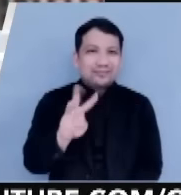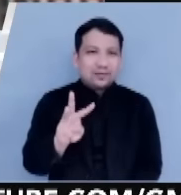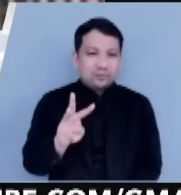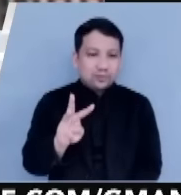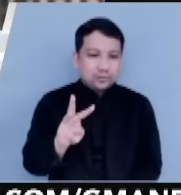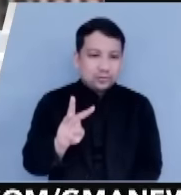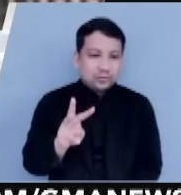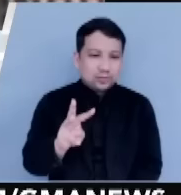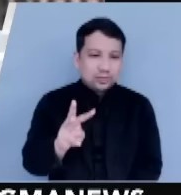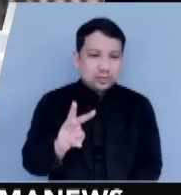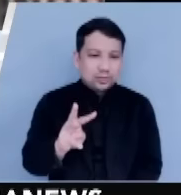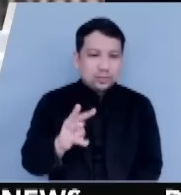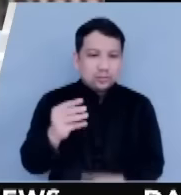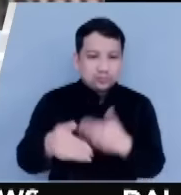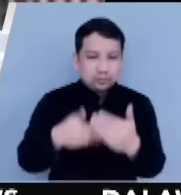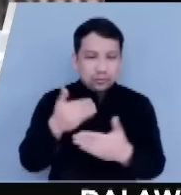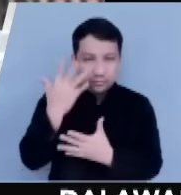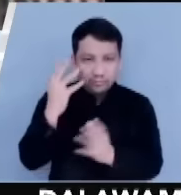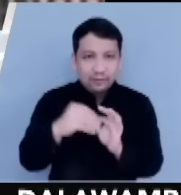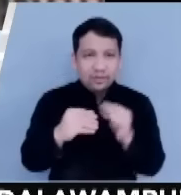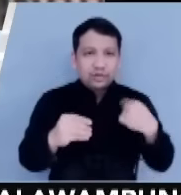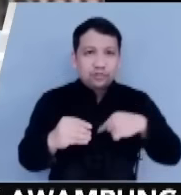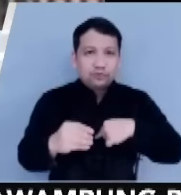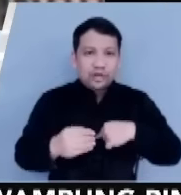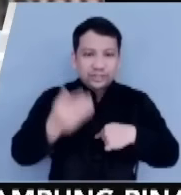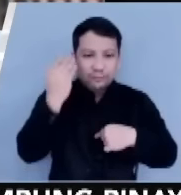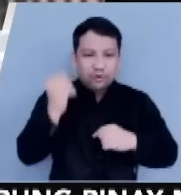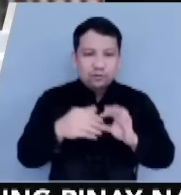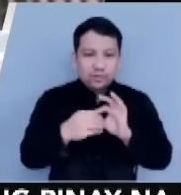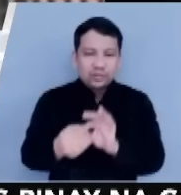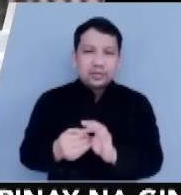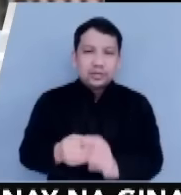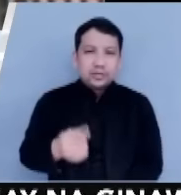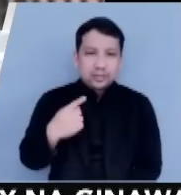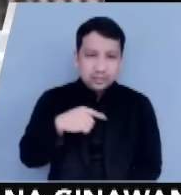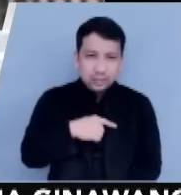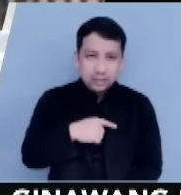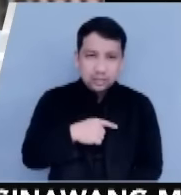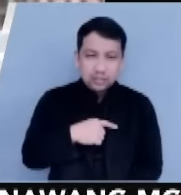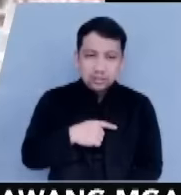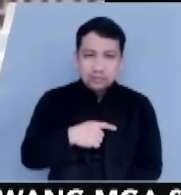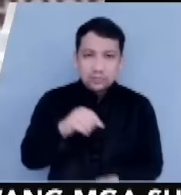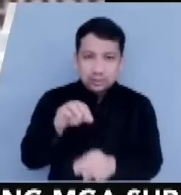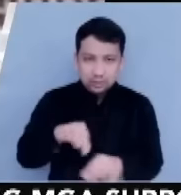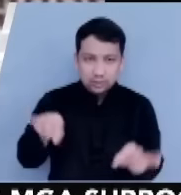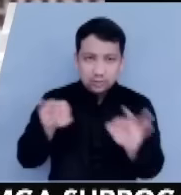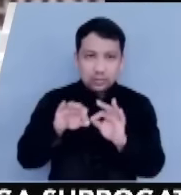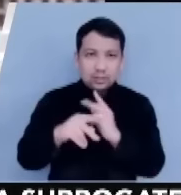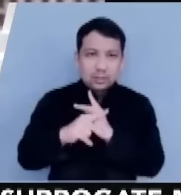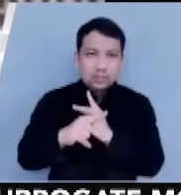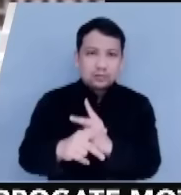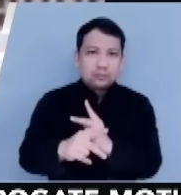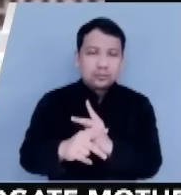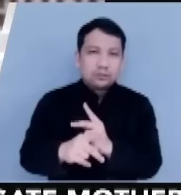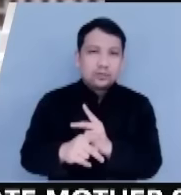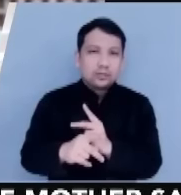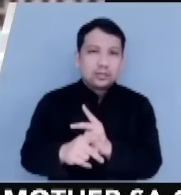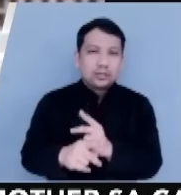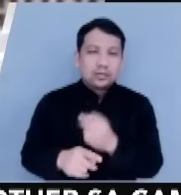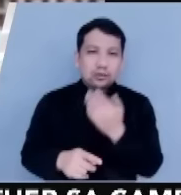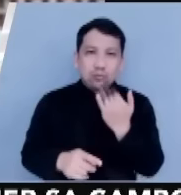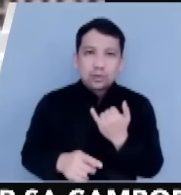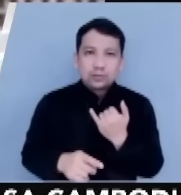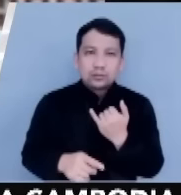official process. Of course, may bayad pa yan, may hassle yan. Pero importante, may protection para sa inyo. Kasi usually ang sinasabi sa kanila,